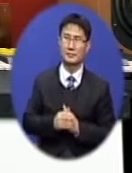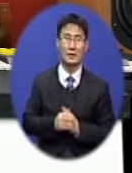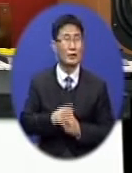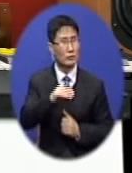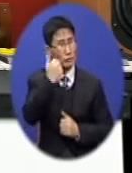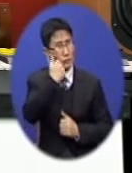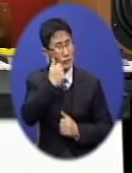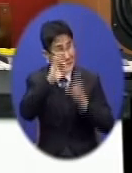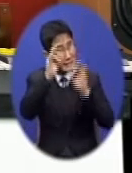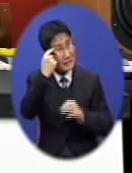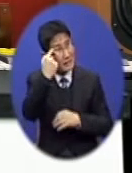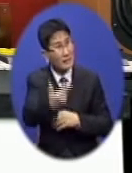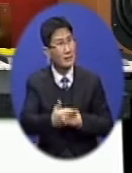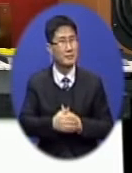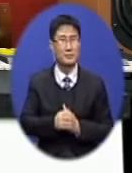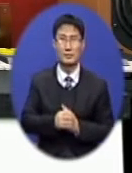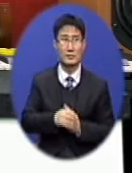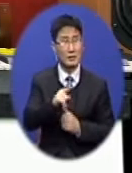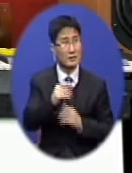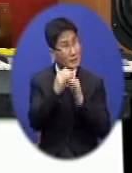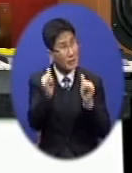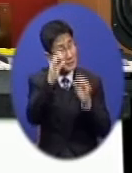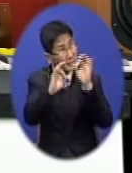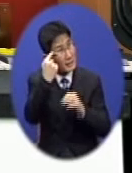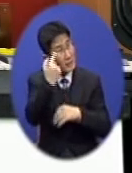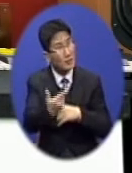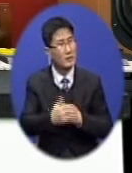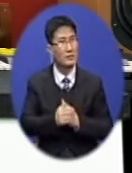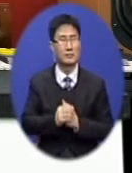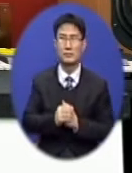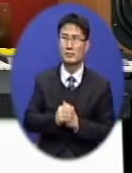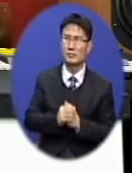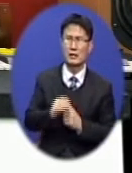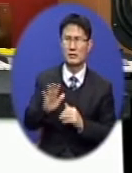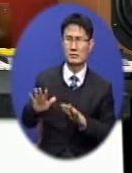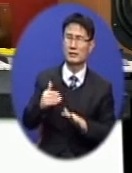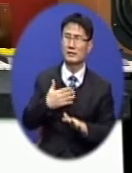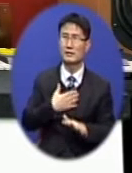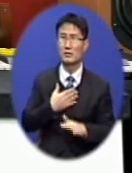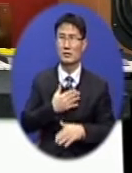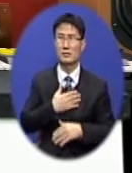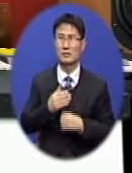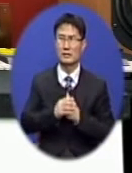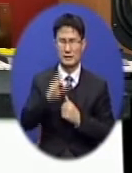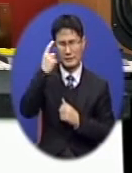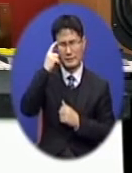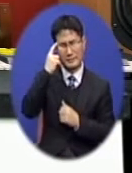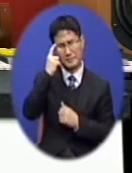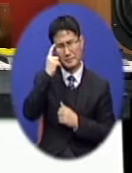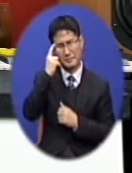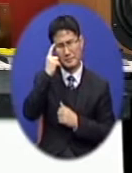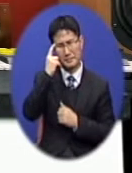누굴 찾고 계시는 겁니까? 예? 누굴 찾고 계시는 거예요? 저는요. 네. 생각해 보니.